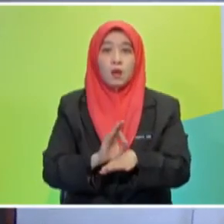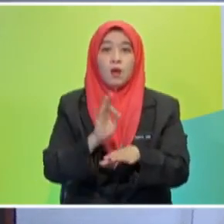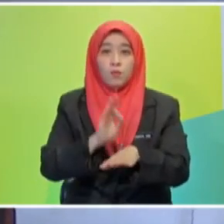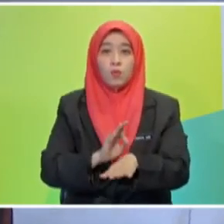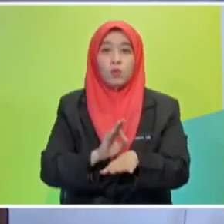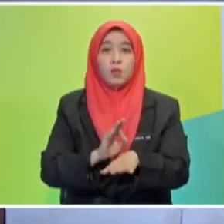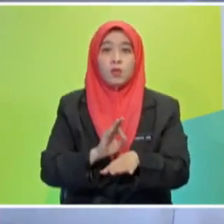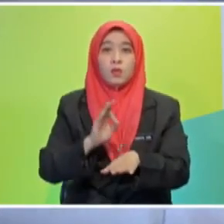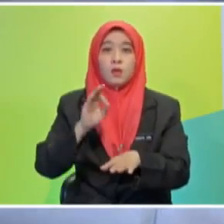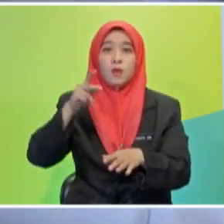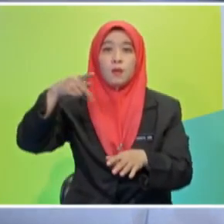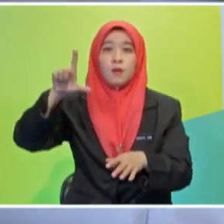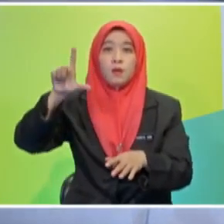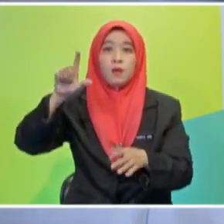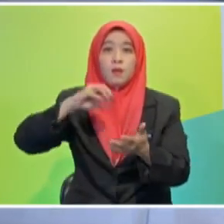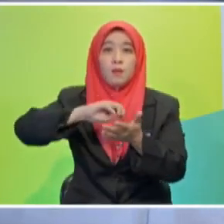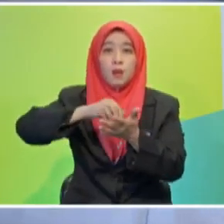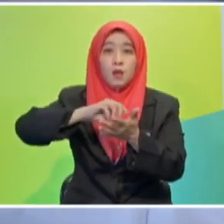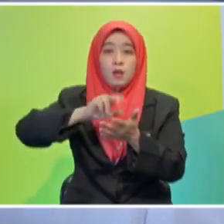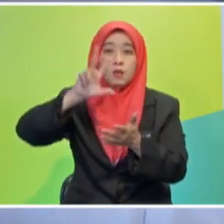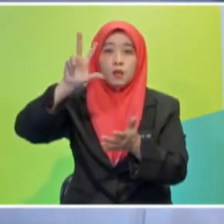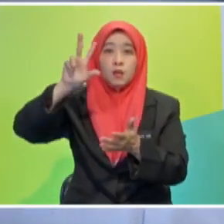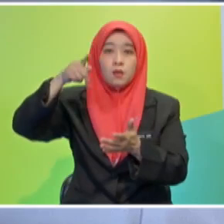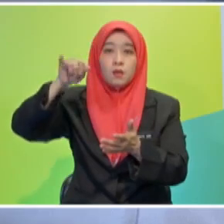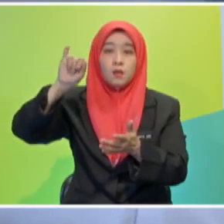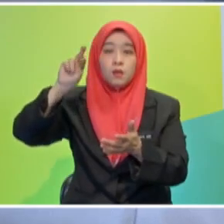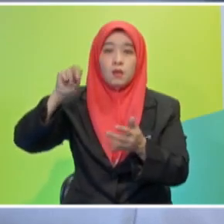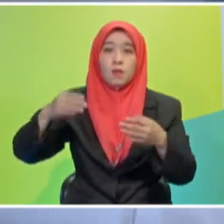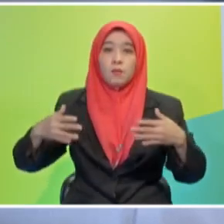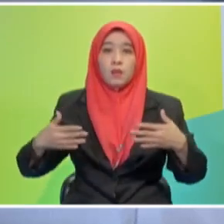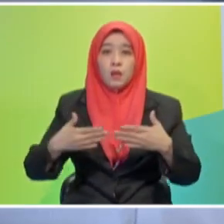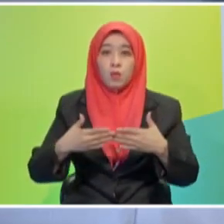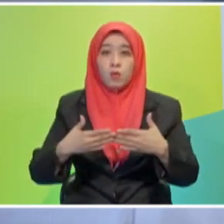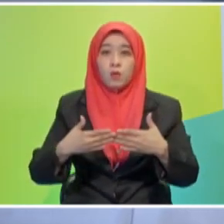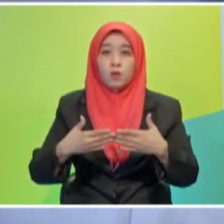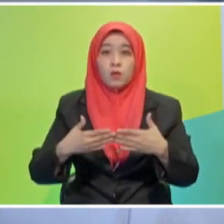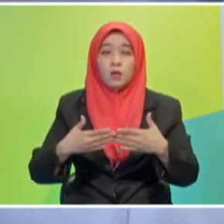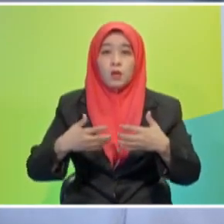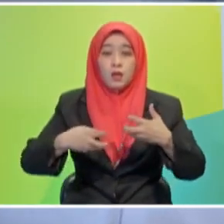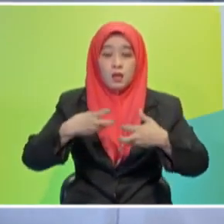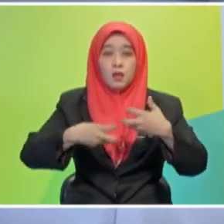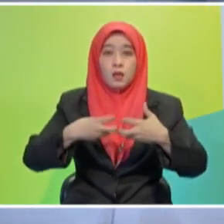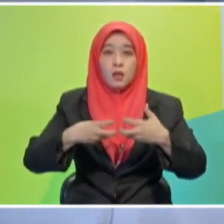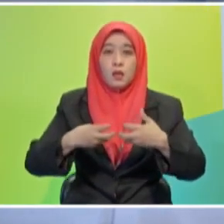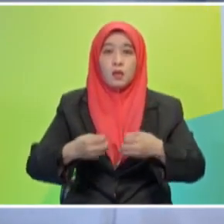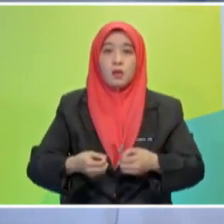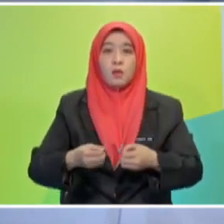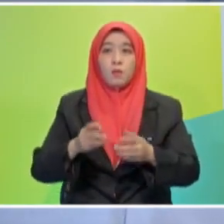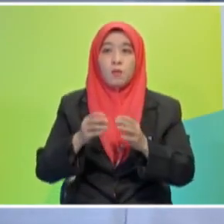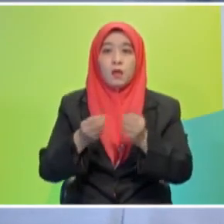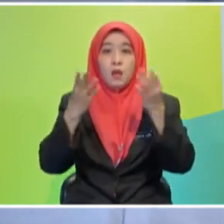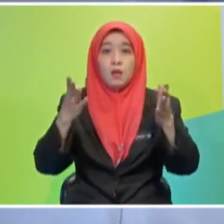Plug 3 pin menyambungkan perkakasan elektrik kepada bekalan kuasa elektrik Kebanyakan perkakasan elektrik di